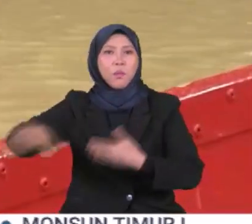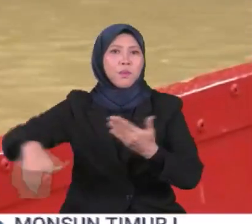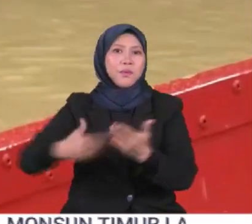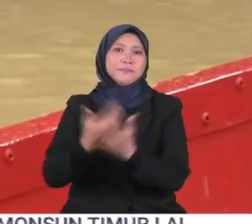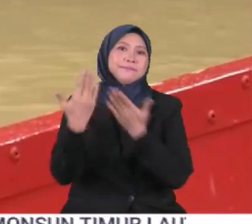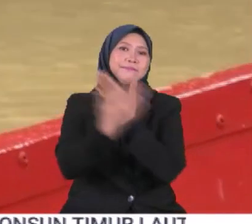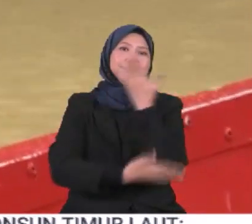negara